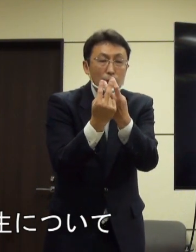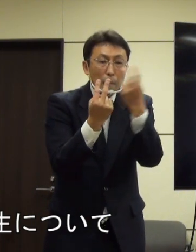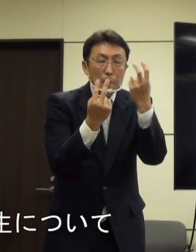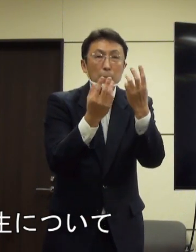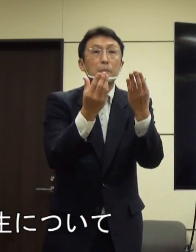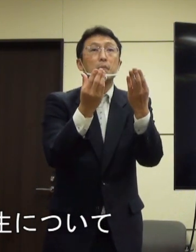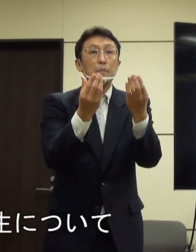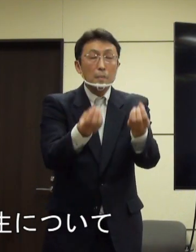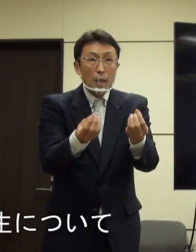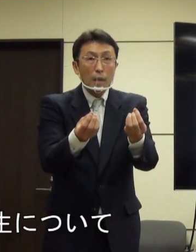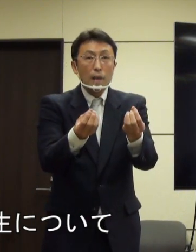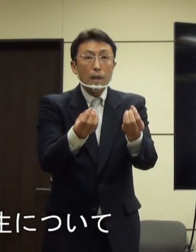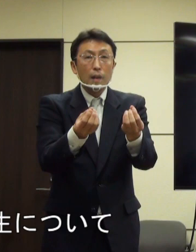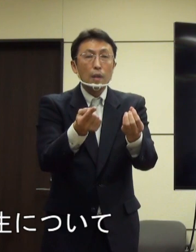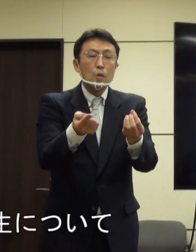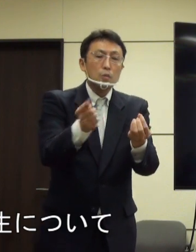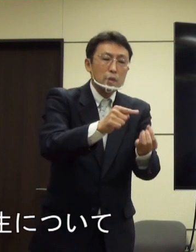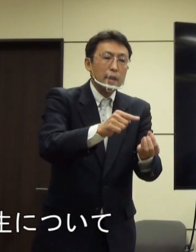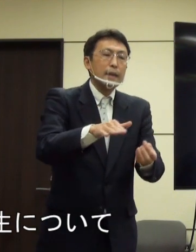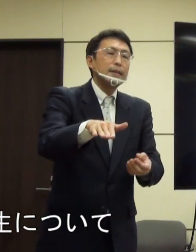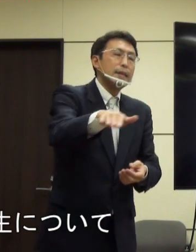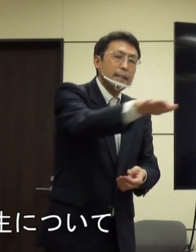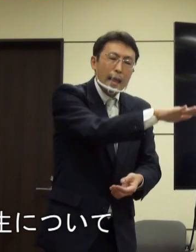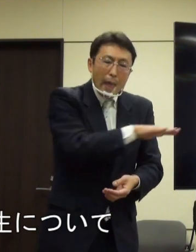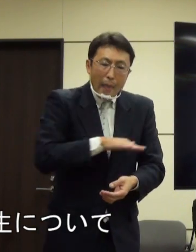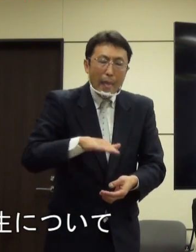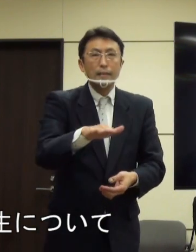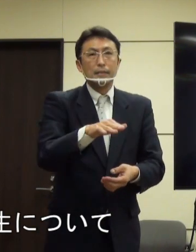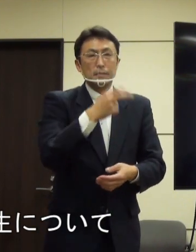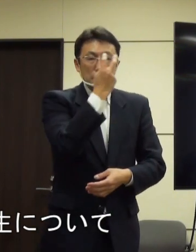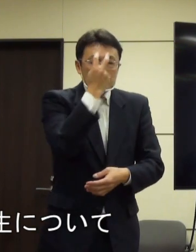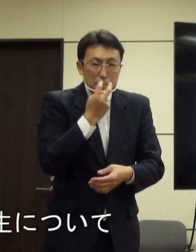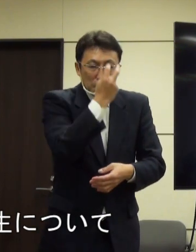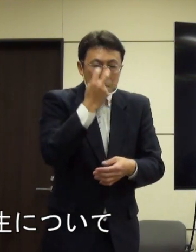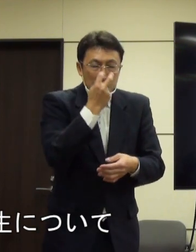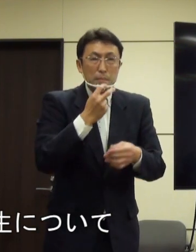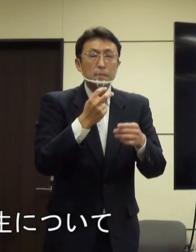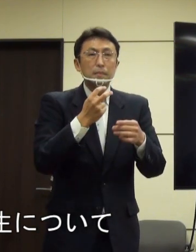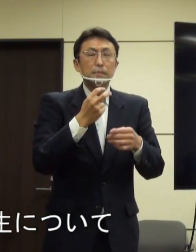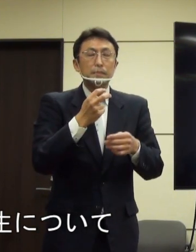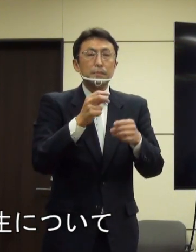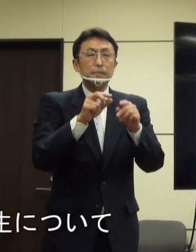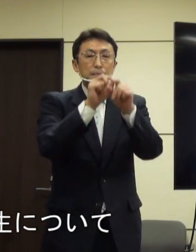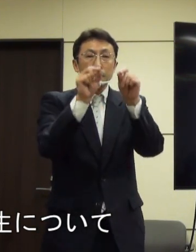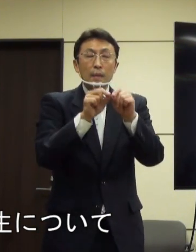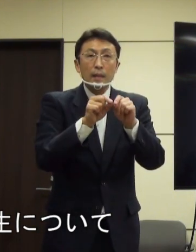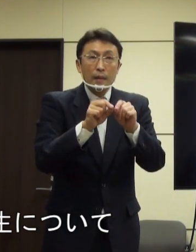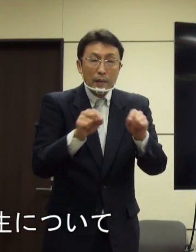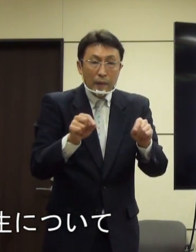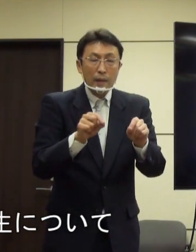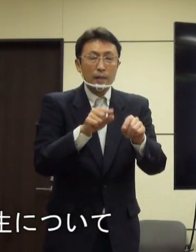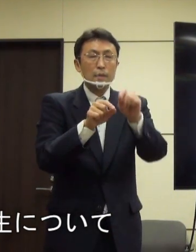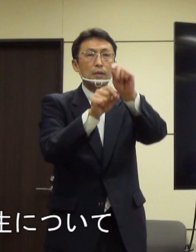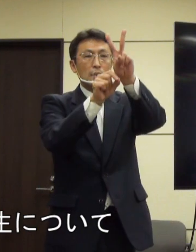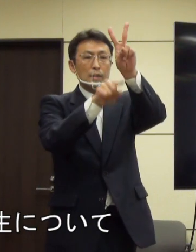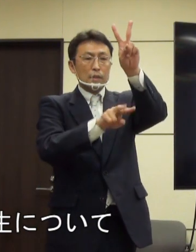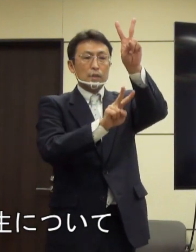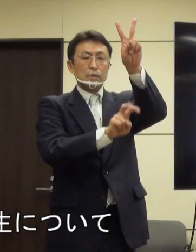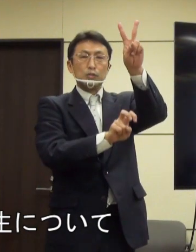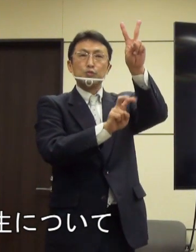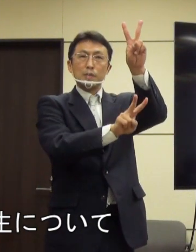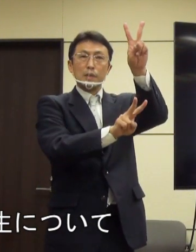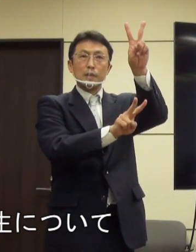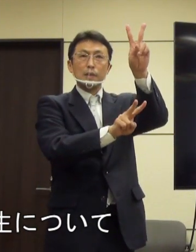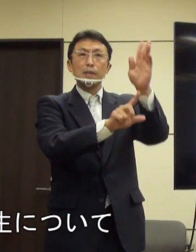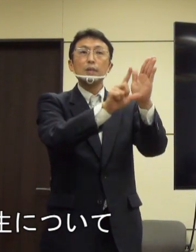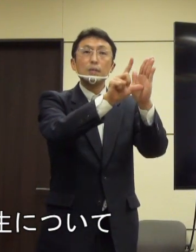でえええ全員の検査を実施して20人の失礼しました20日にまたもう一人の